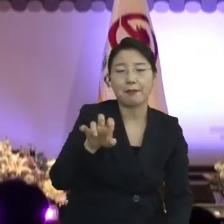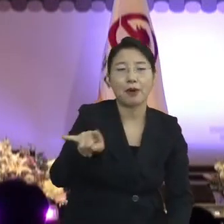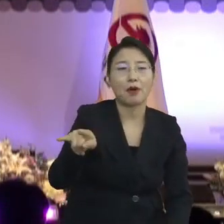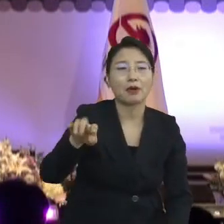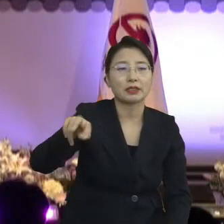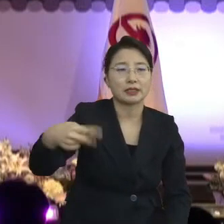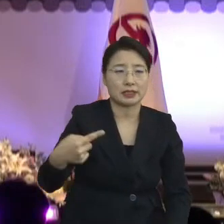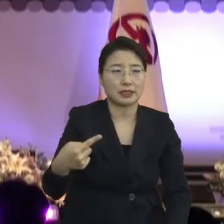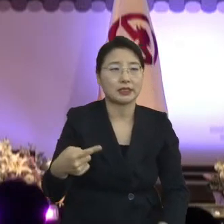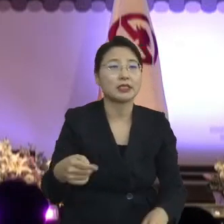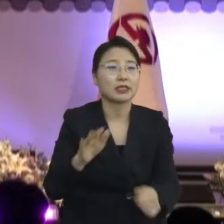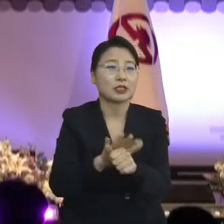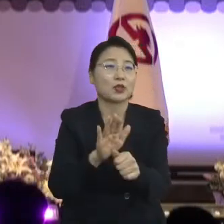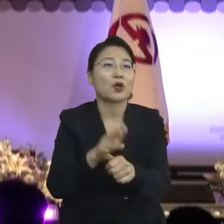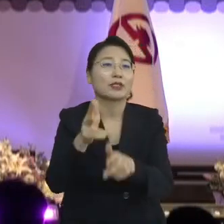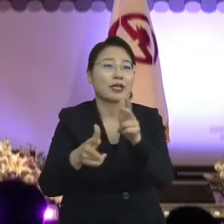추진하겠습니다.